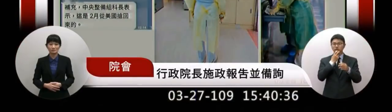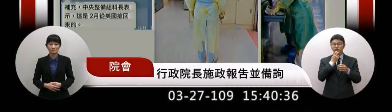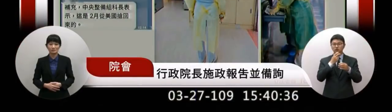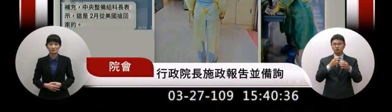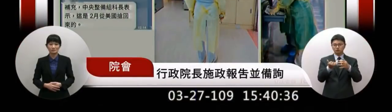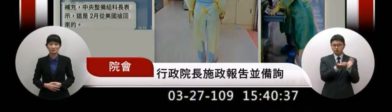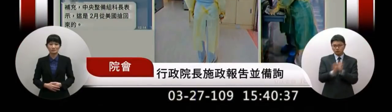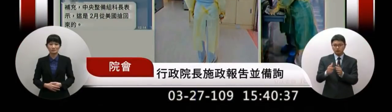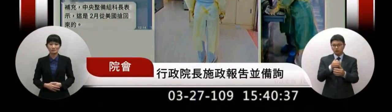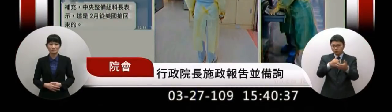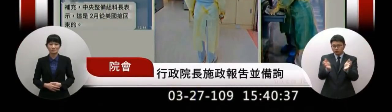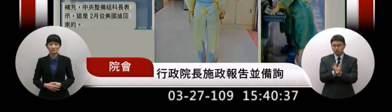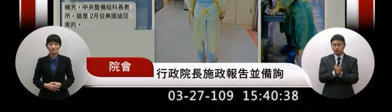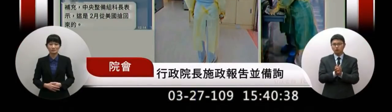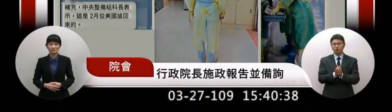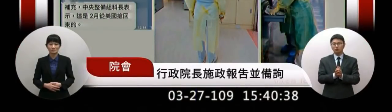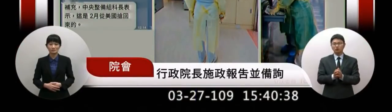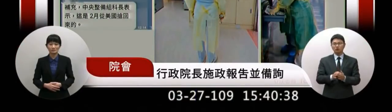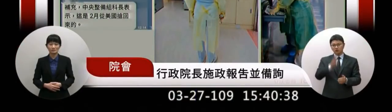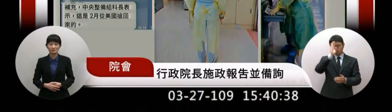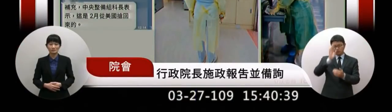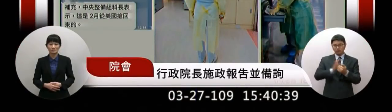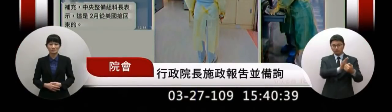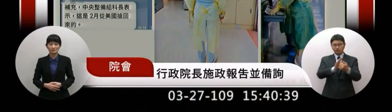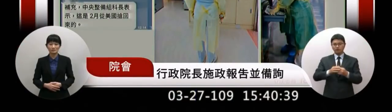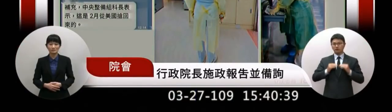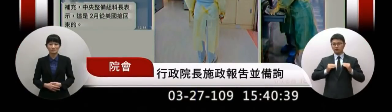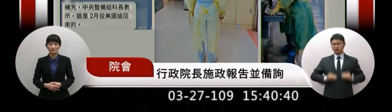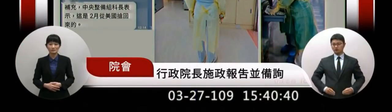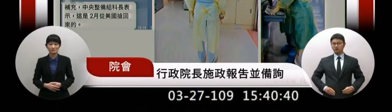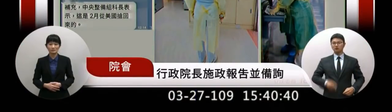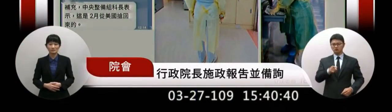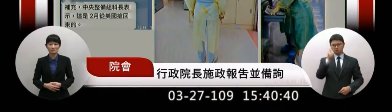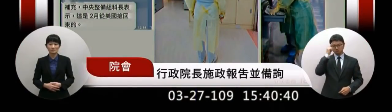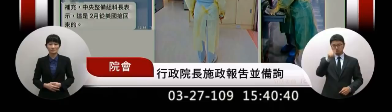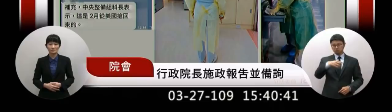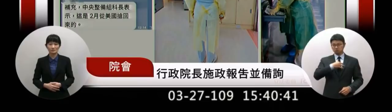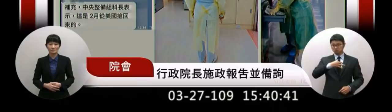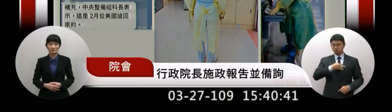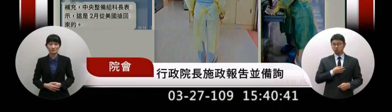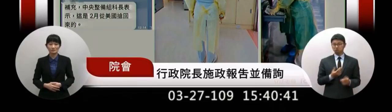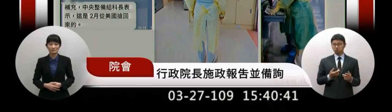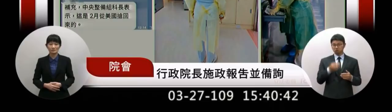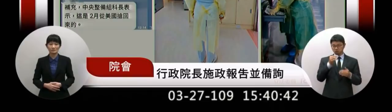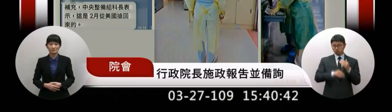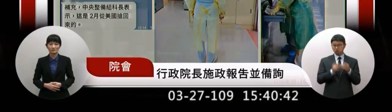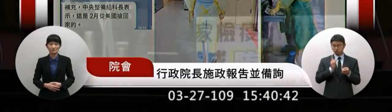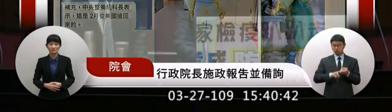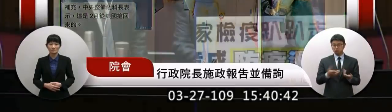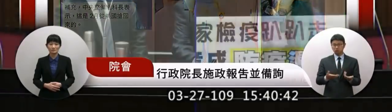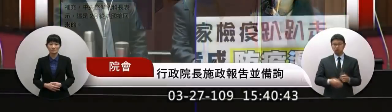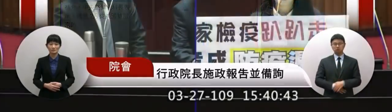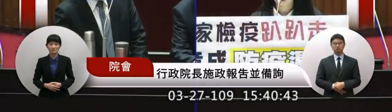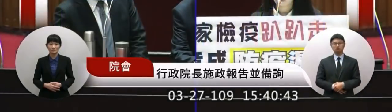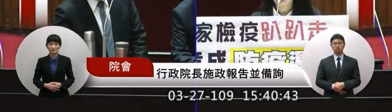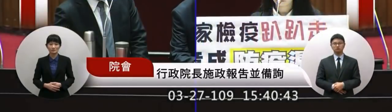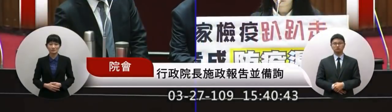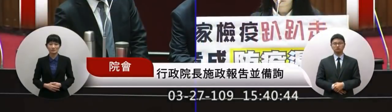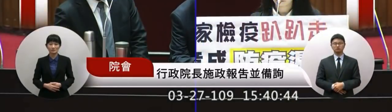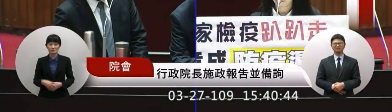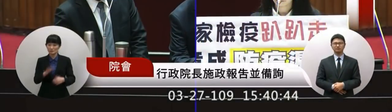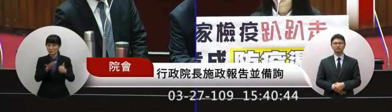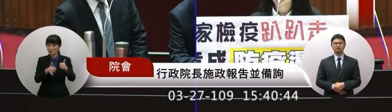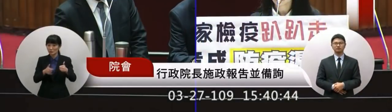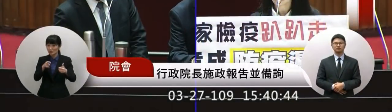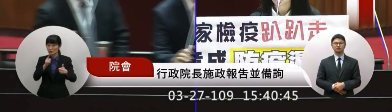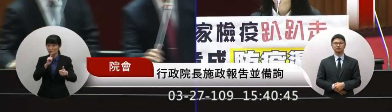隔离衣哦。隔离衣，院长您觉得这隔离衣及格吗？ 这补掉一个工程。 喂，你